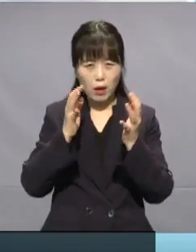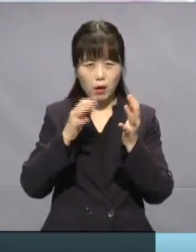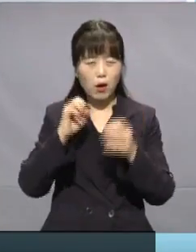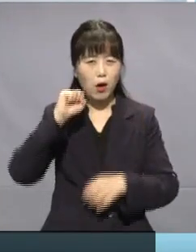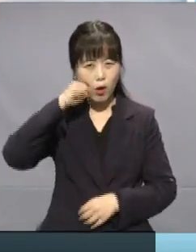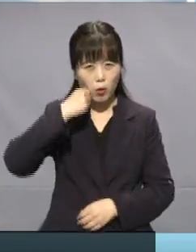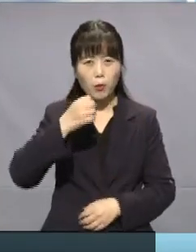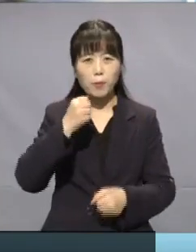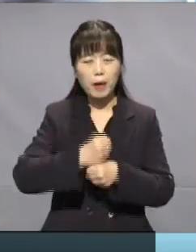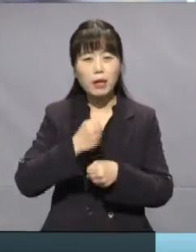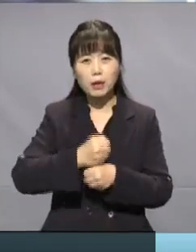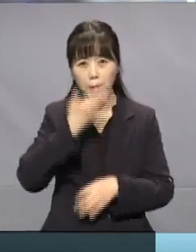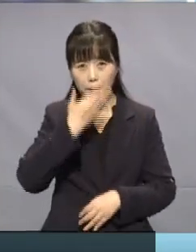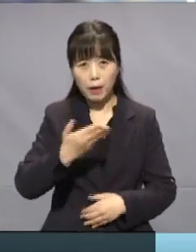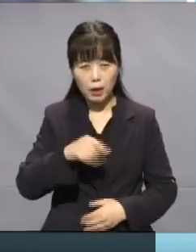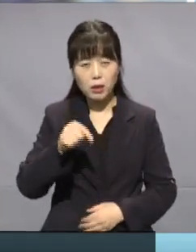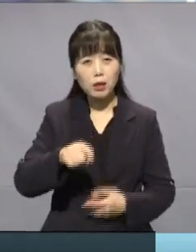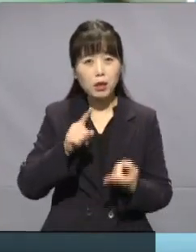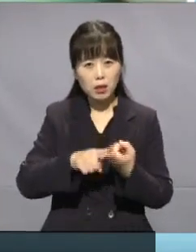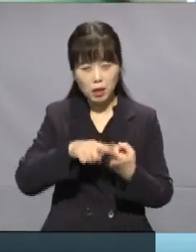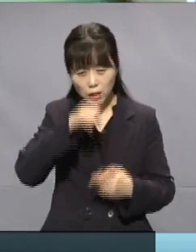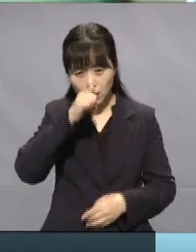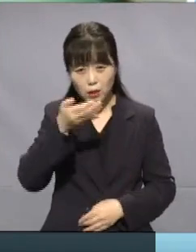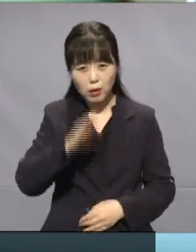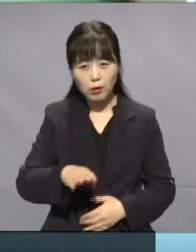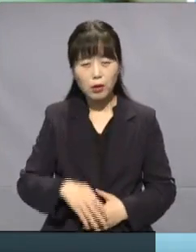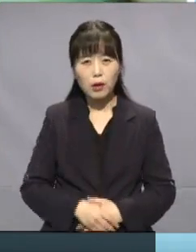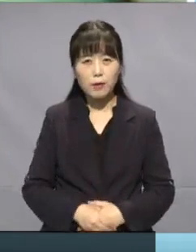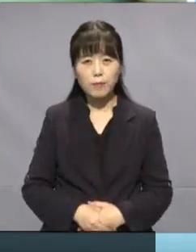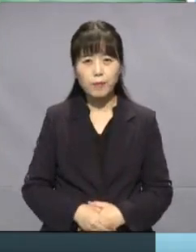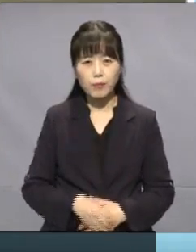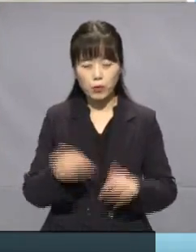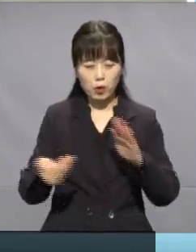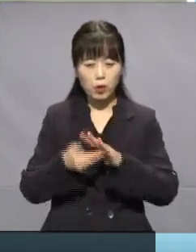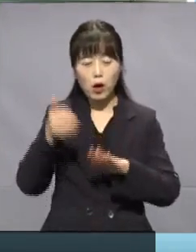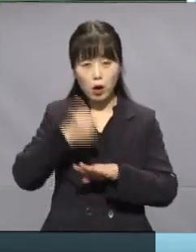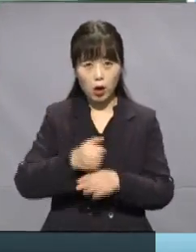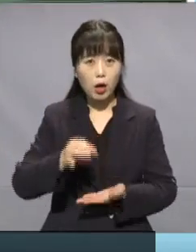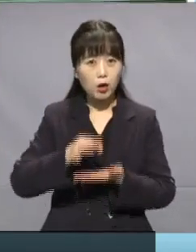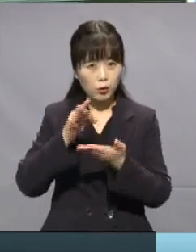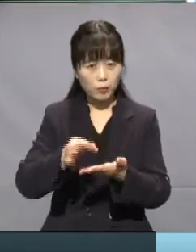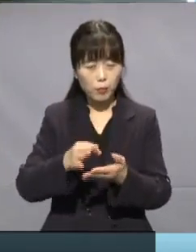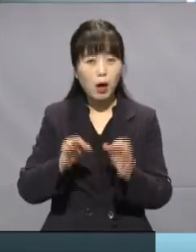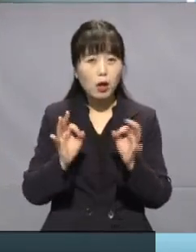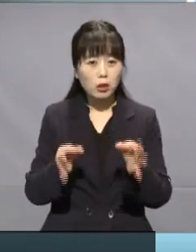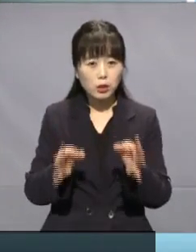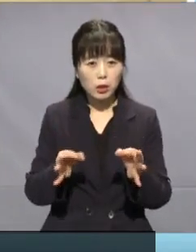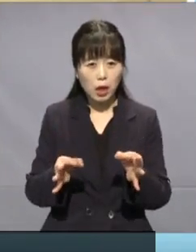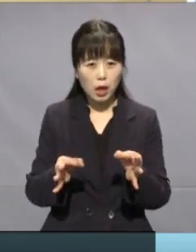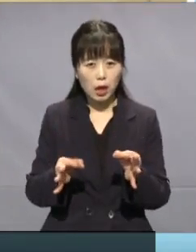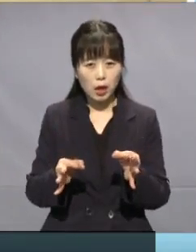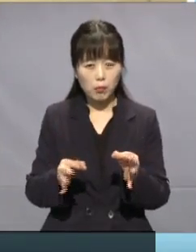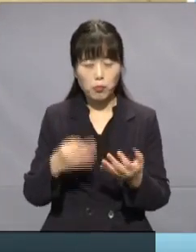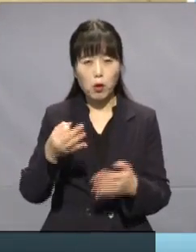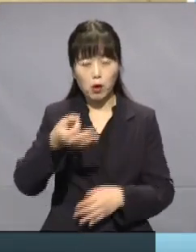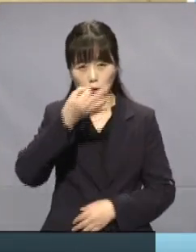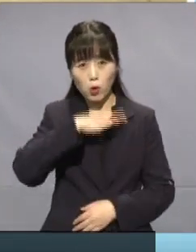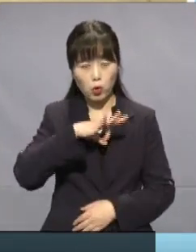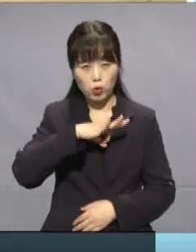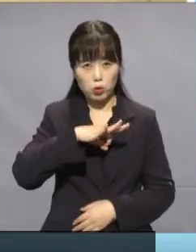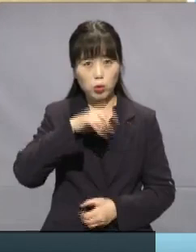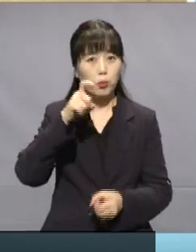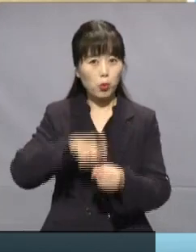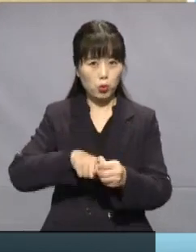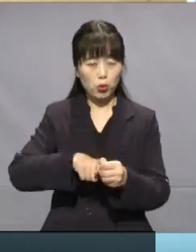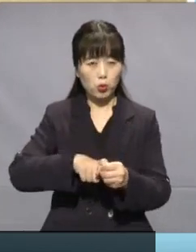있거든요 그래서이 부분들을 해야 되는데 지금 뭐 사실 성과금이나 이런 거 뭐 은행도 뭐 영리를 목적으로 하는